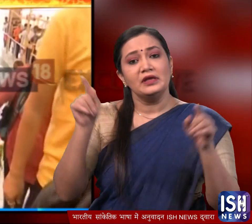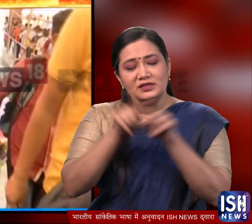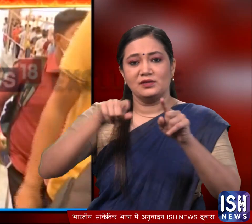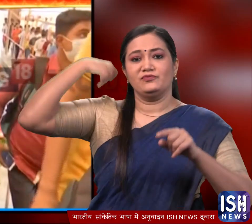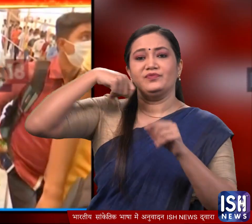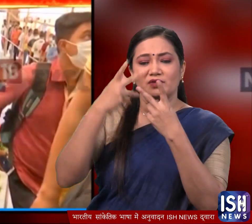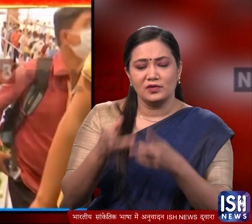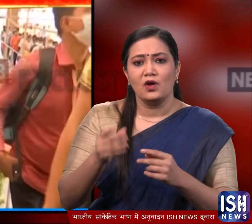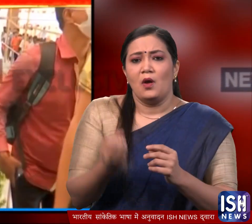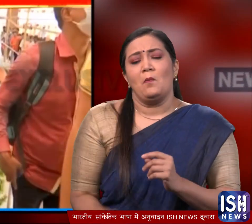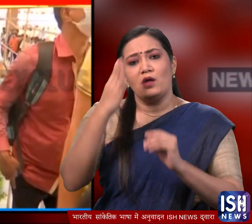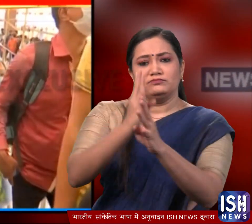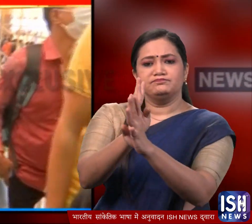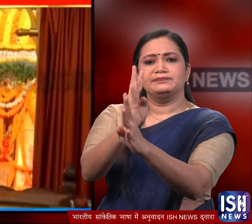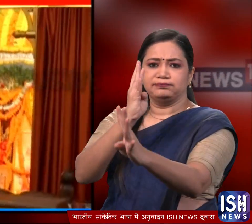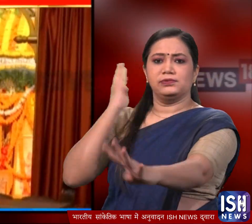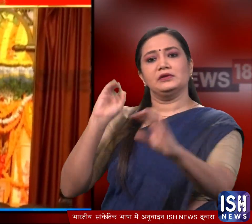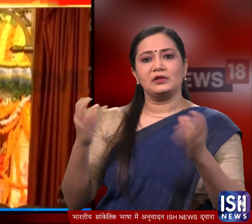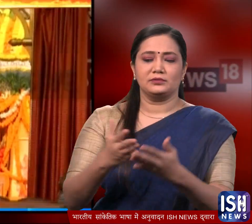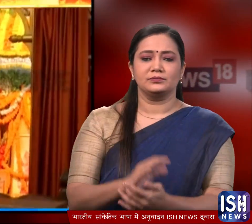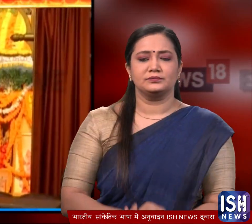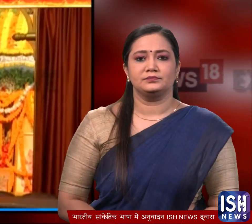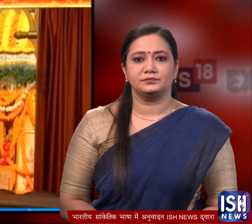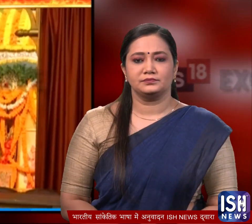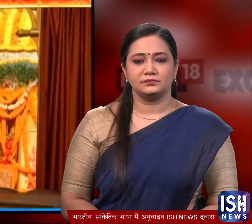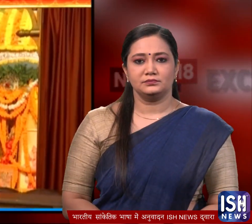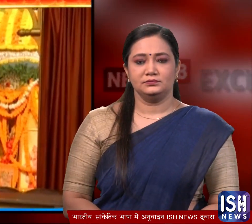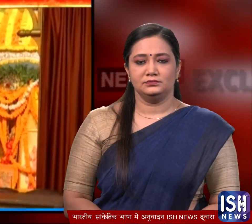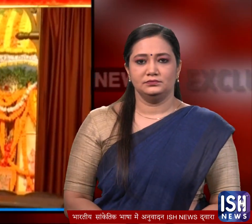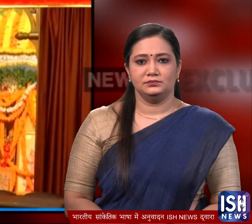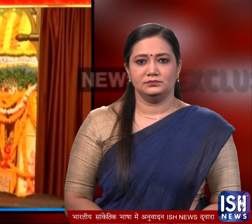में लोग सुबह से ही कतारों में खड़े दिखाई दिए।